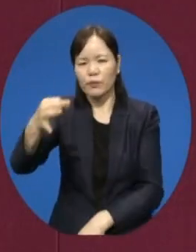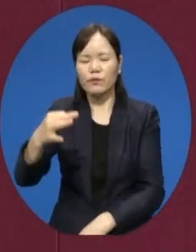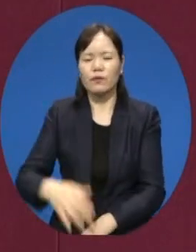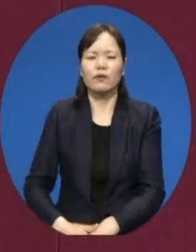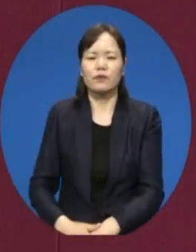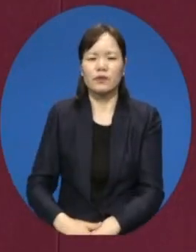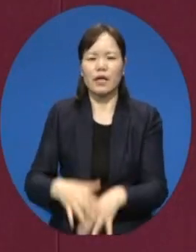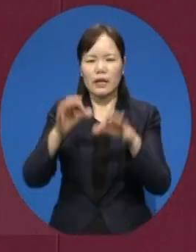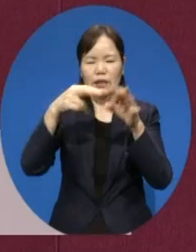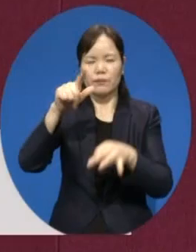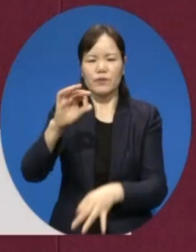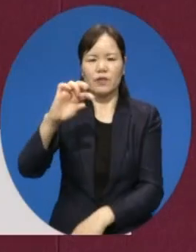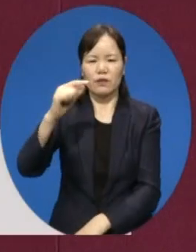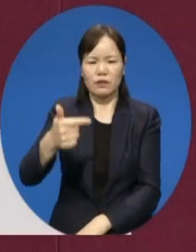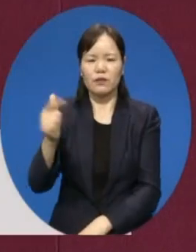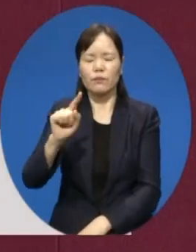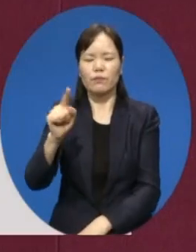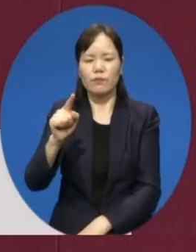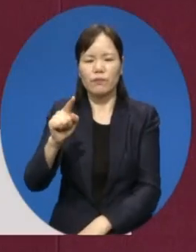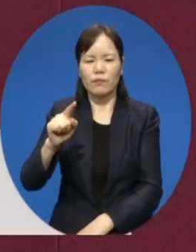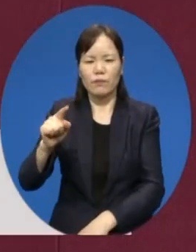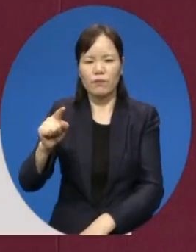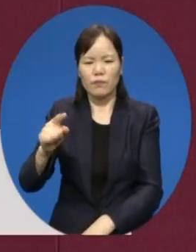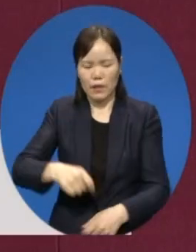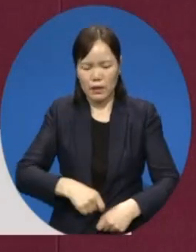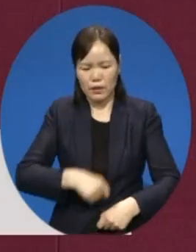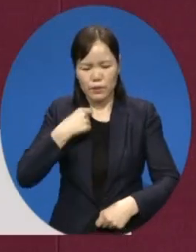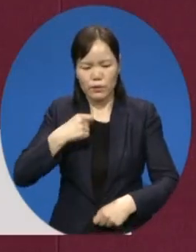김정은은 매우 솔직하고 국제감각이 있다고 그랬습니다.